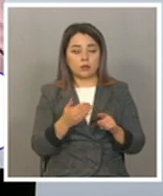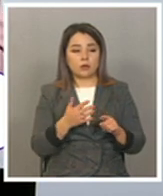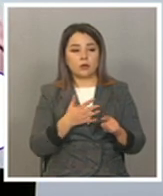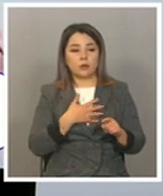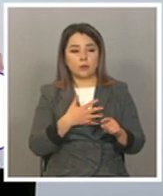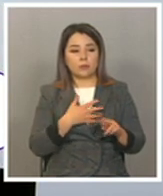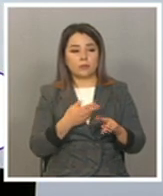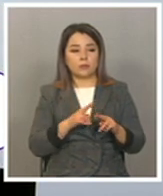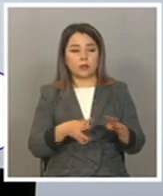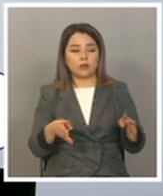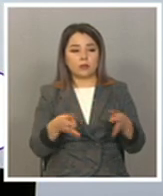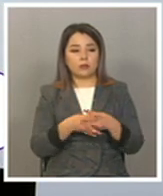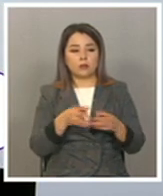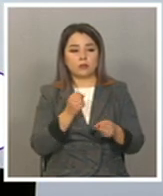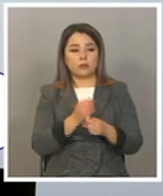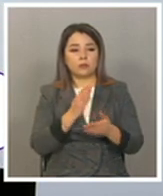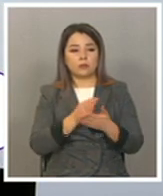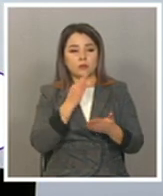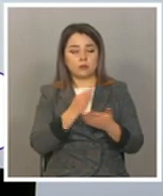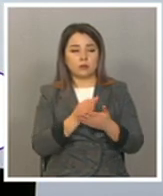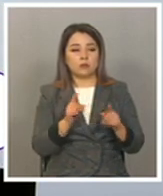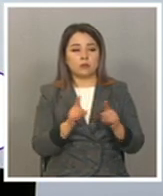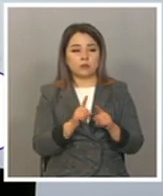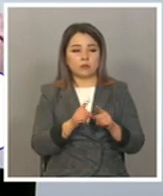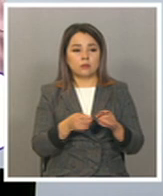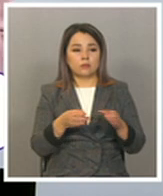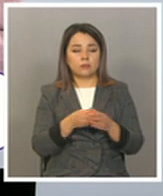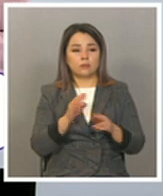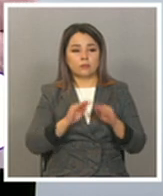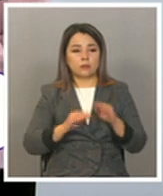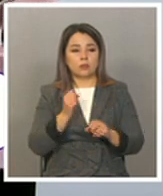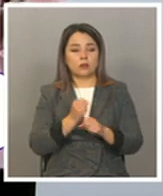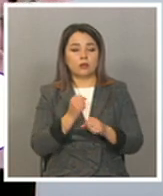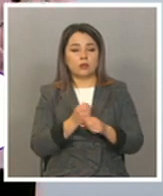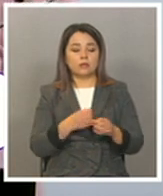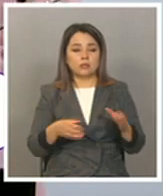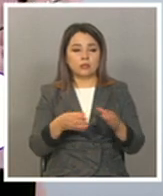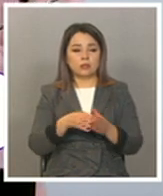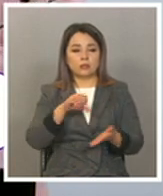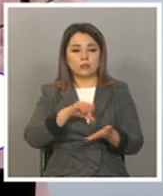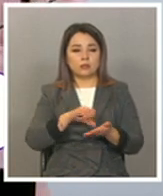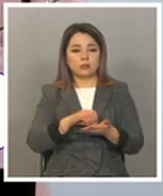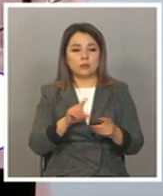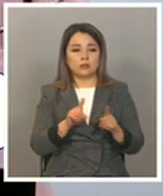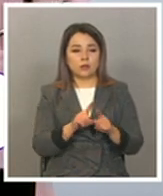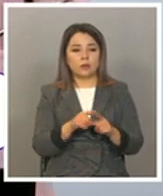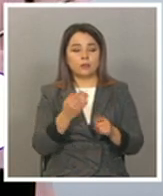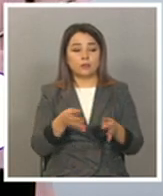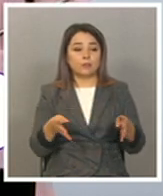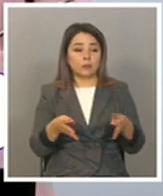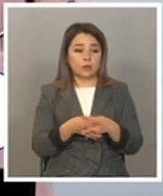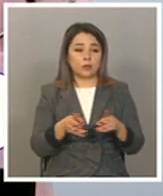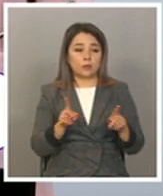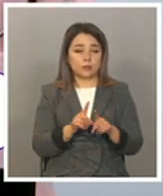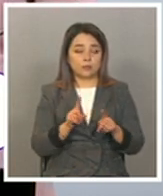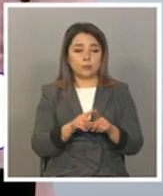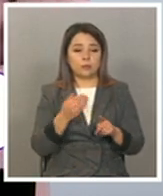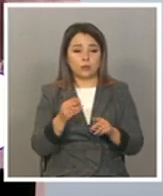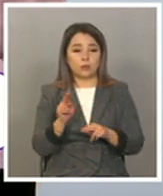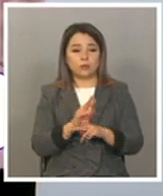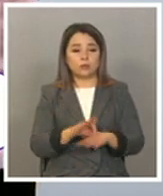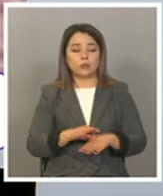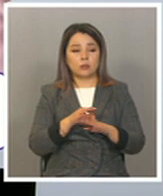тез әрекеттеседі және сілтілік металдардың оттекпен әрекеттескен кезде, яғни тотыққан кезде түзілетін